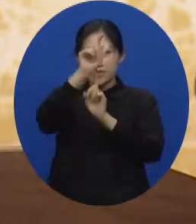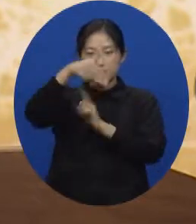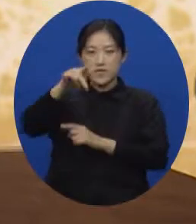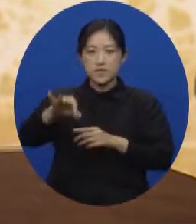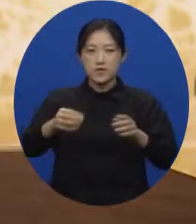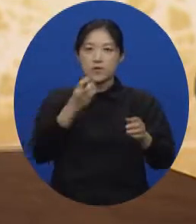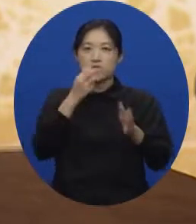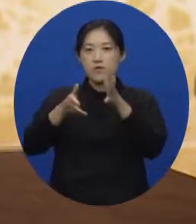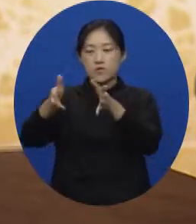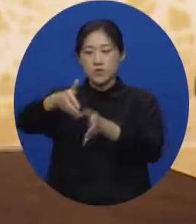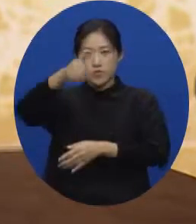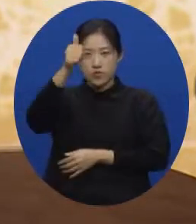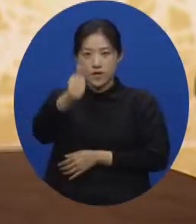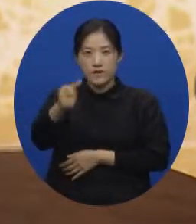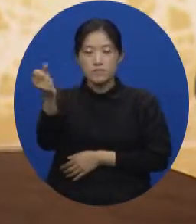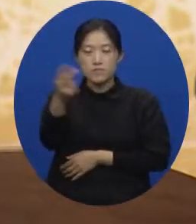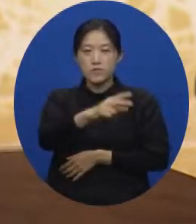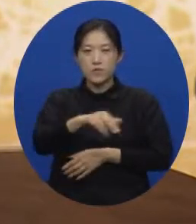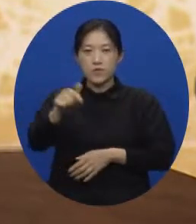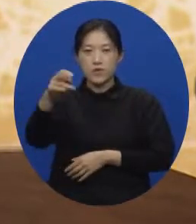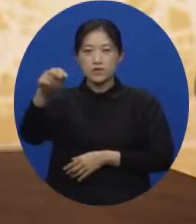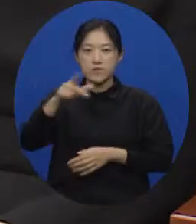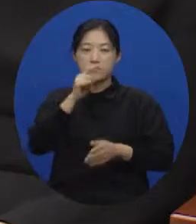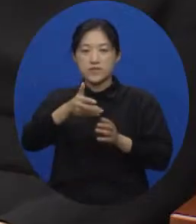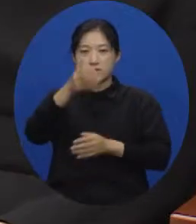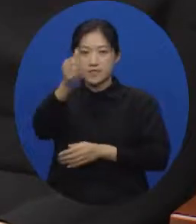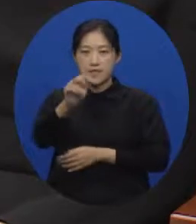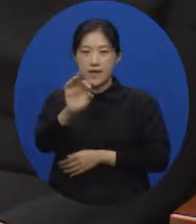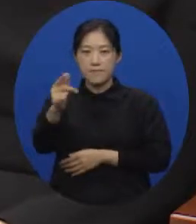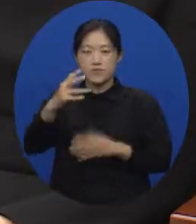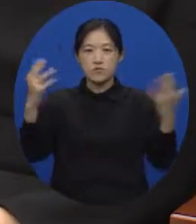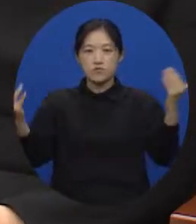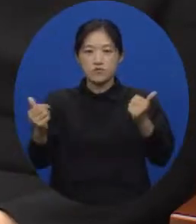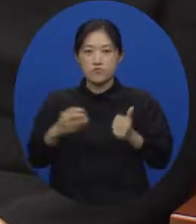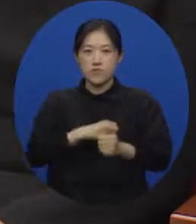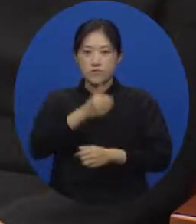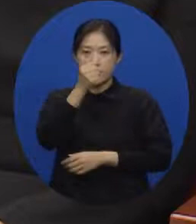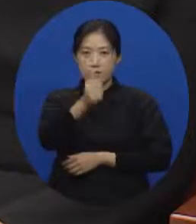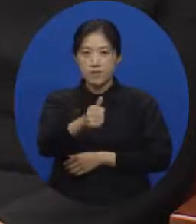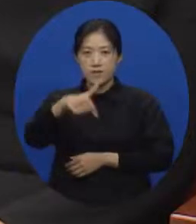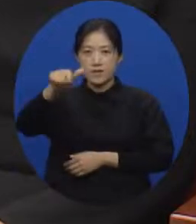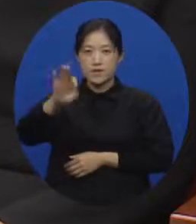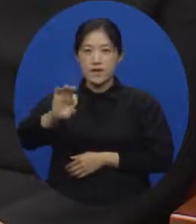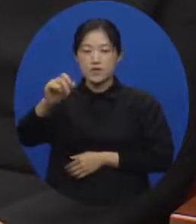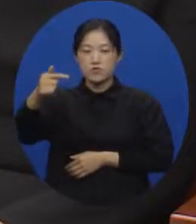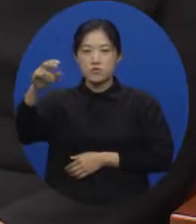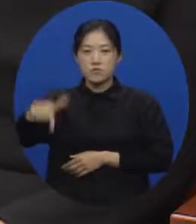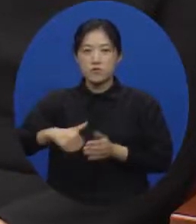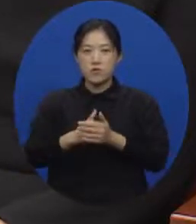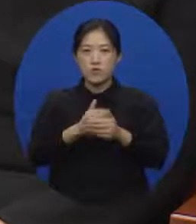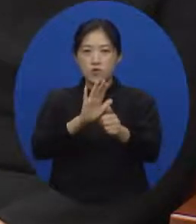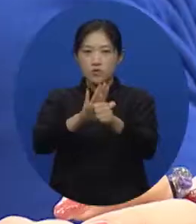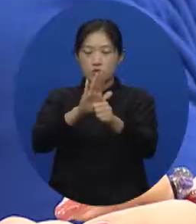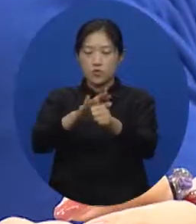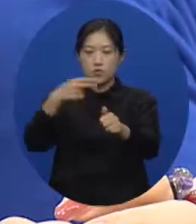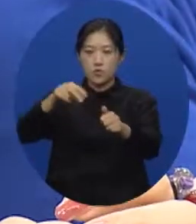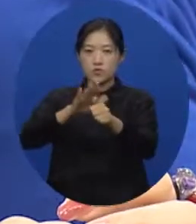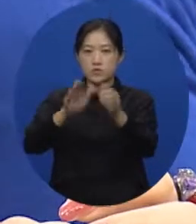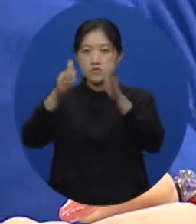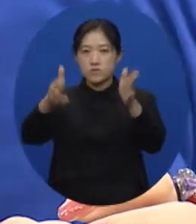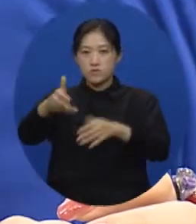이재정 경기도교육감, 곽상욱 오산시장, 안민석 국회의원, 강윤석